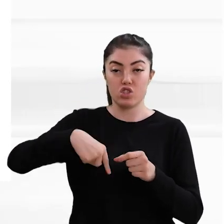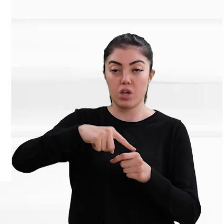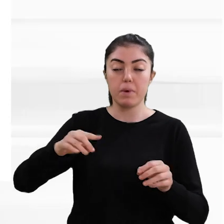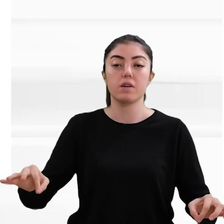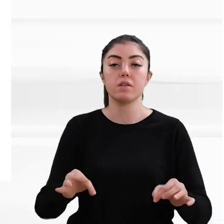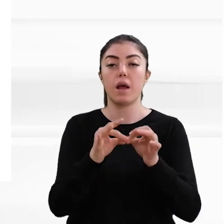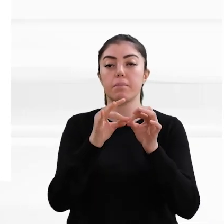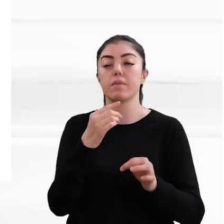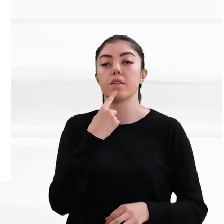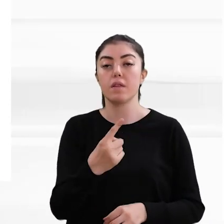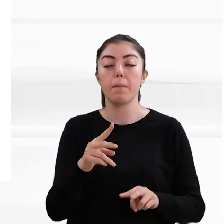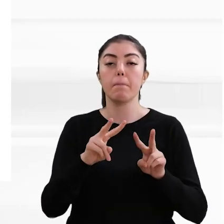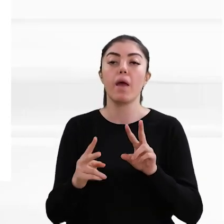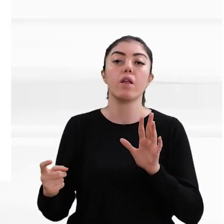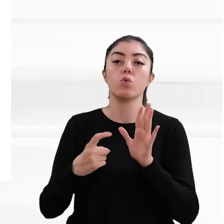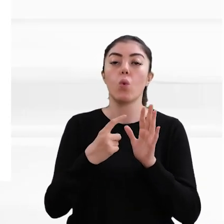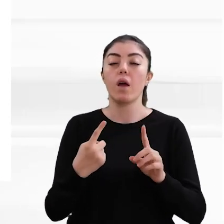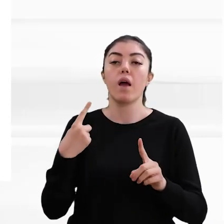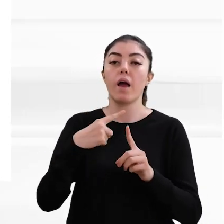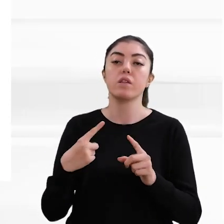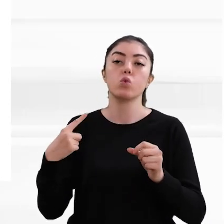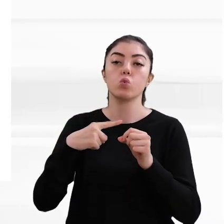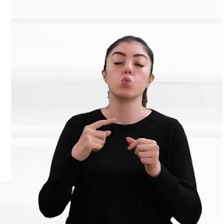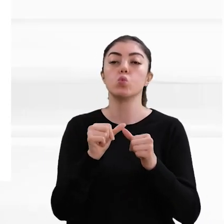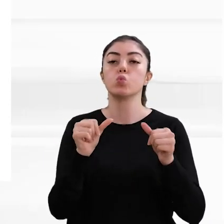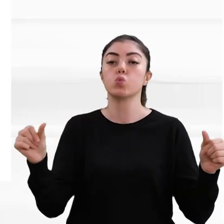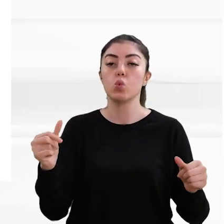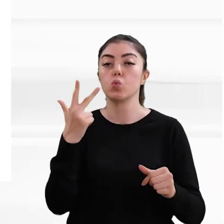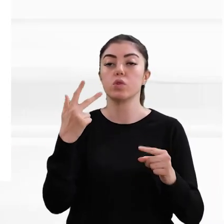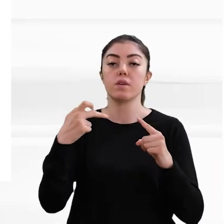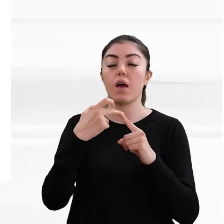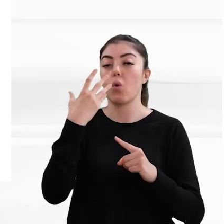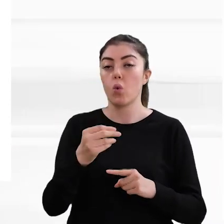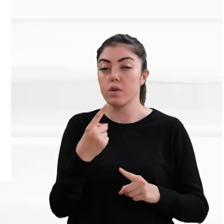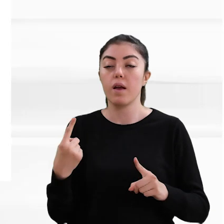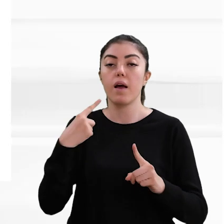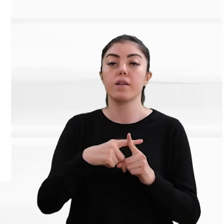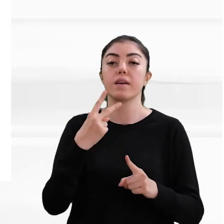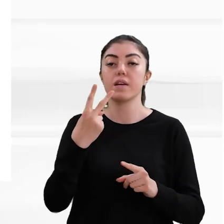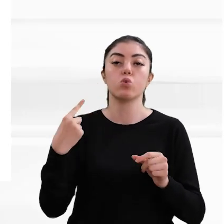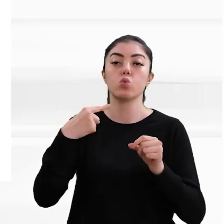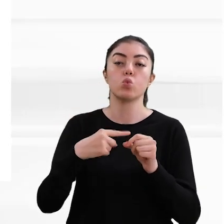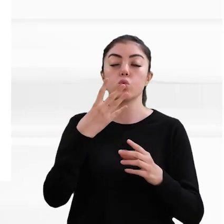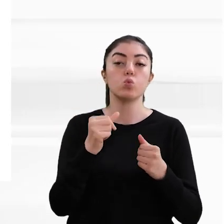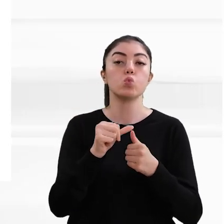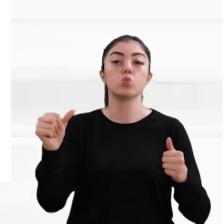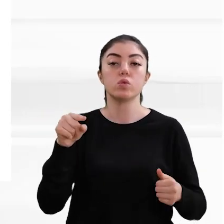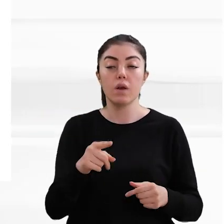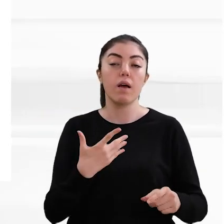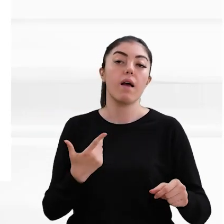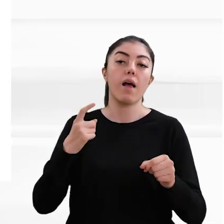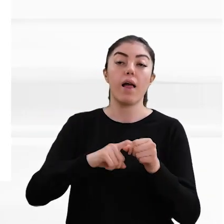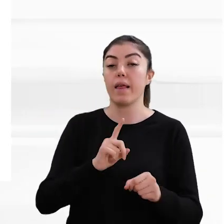iki çemberin kesiştiği noktalardır. M noktasının artı Q yükünden uzaklığının 3R olduğu, artı 2 Q